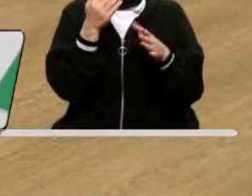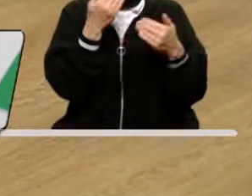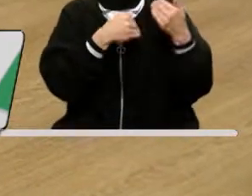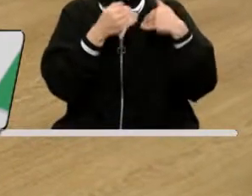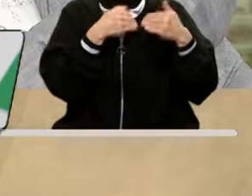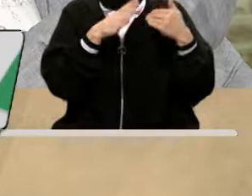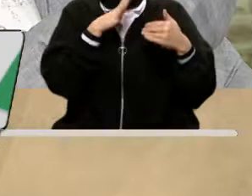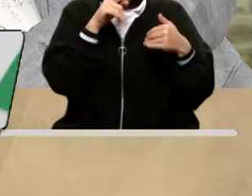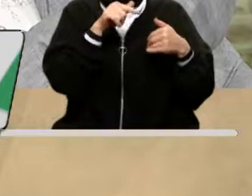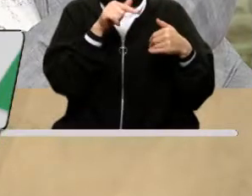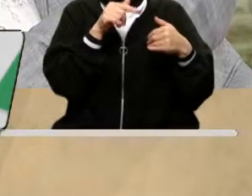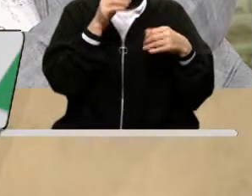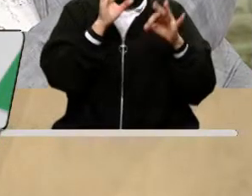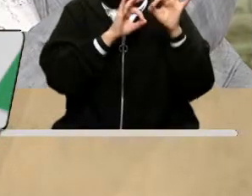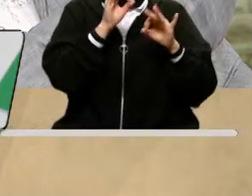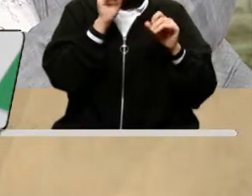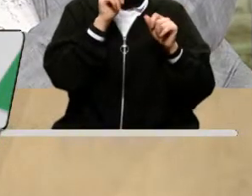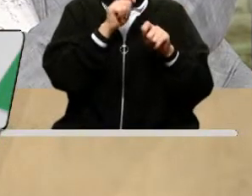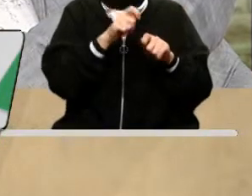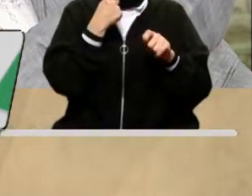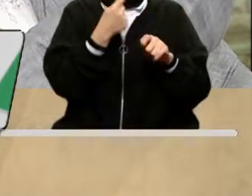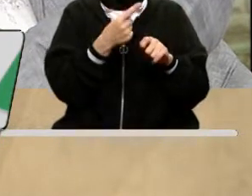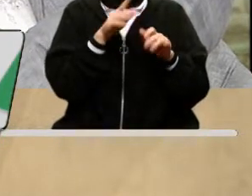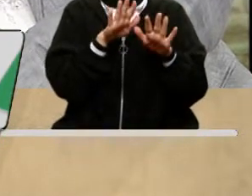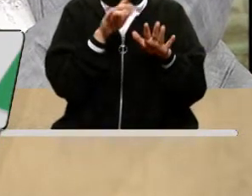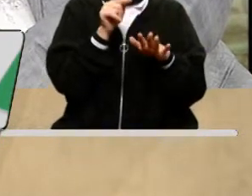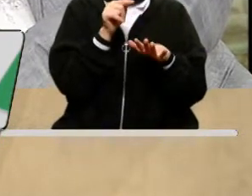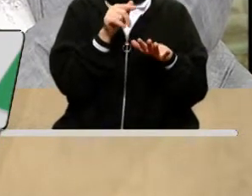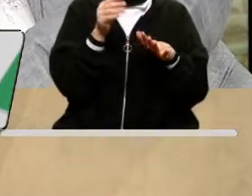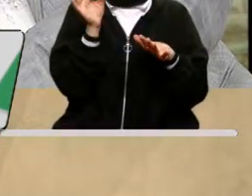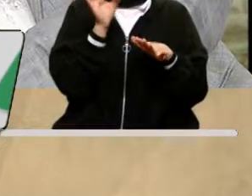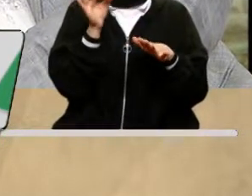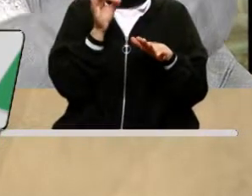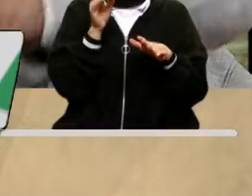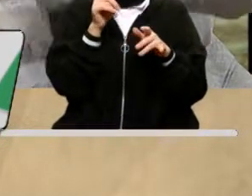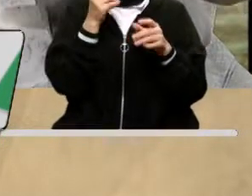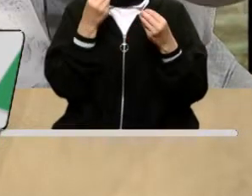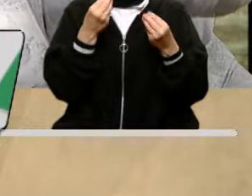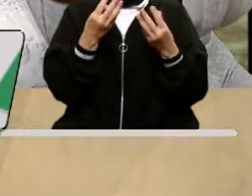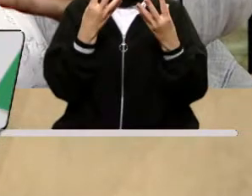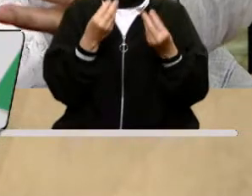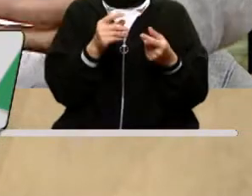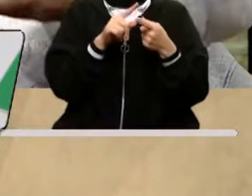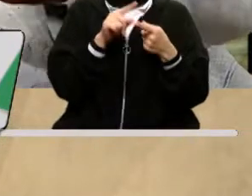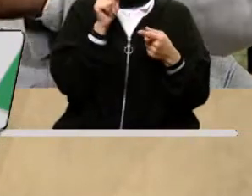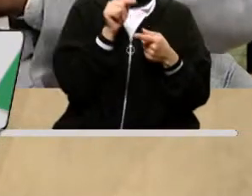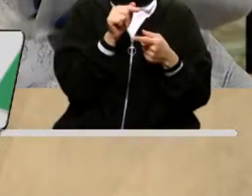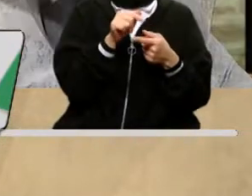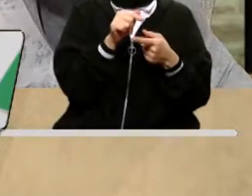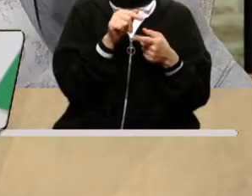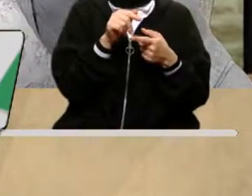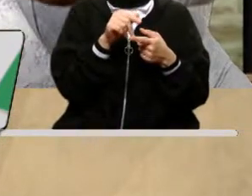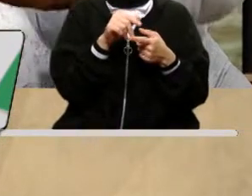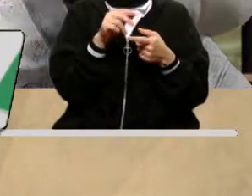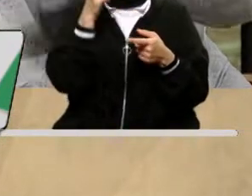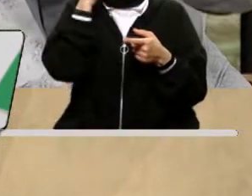kısa sürede iyileşmiş ve yakınlık duymuş iş adamı buna. Kendi yediklerini, o kendi sofrasında o yedikleri sülünleri, bilmem